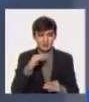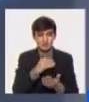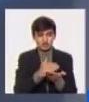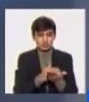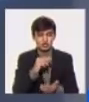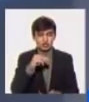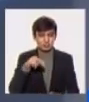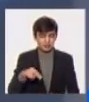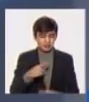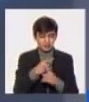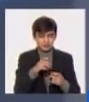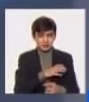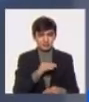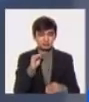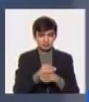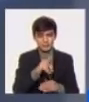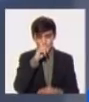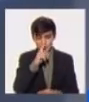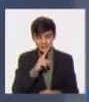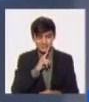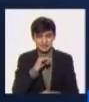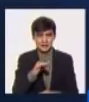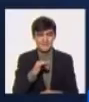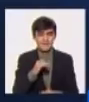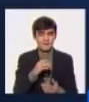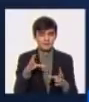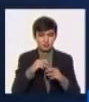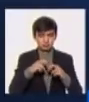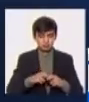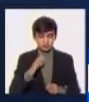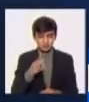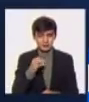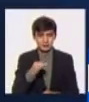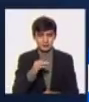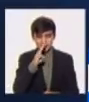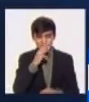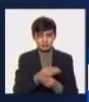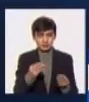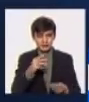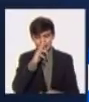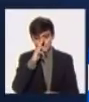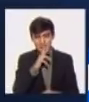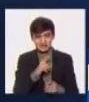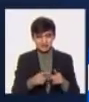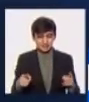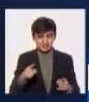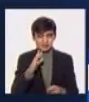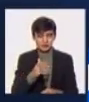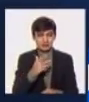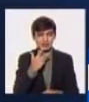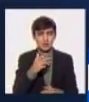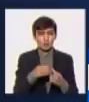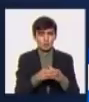ЧП. Надбавка будет ежемесячной и фиксированной. Выплаты будут производиться в течение 3 месяцев по 3 группам риска.